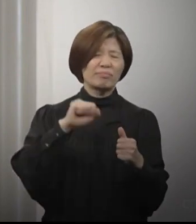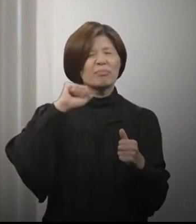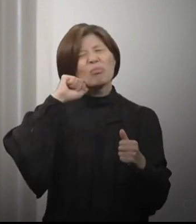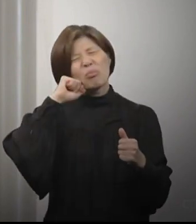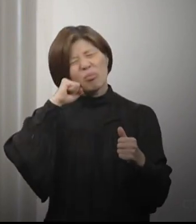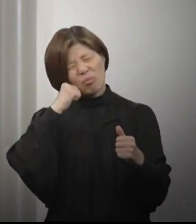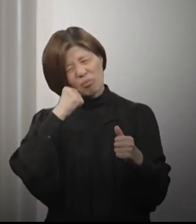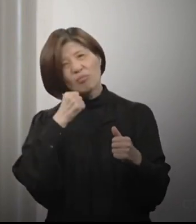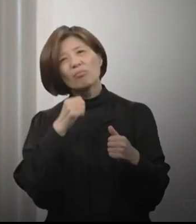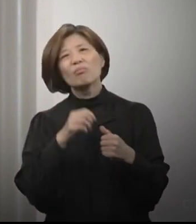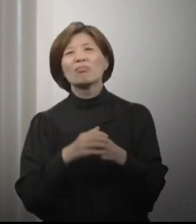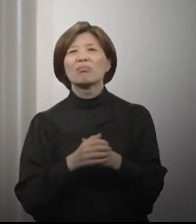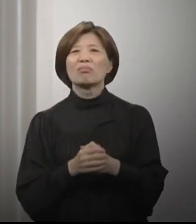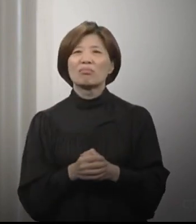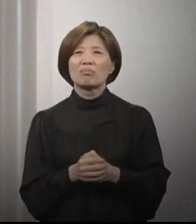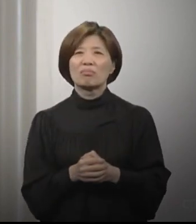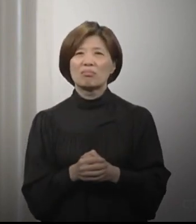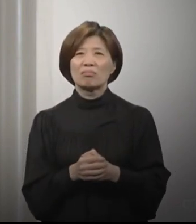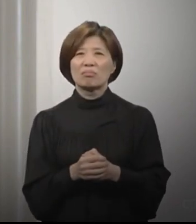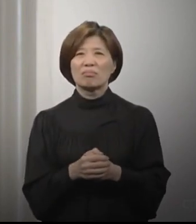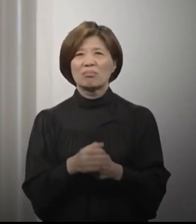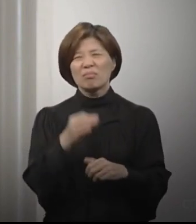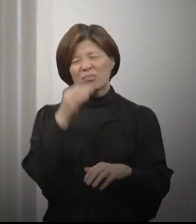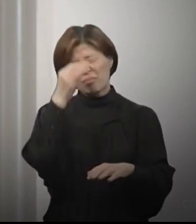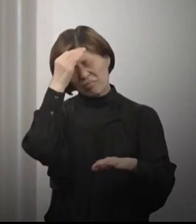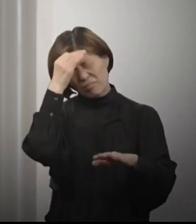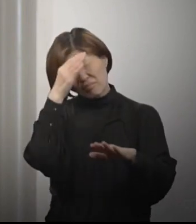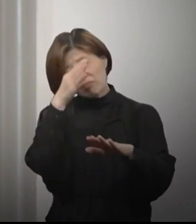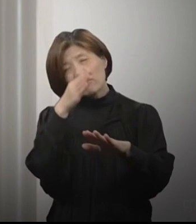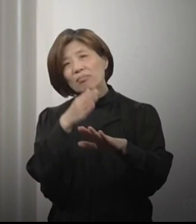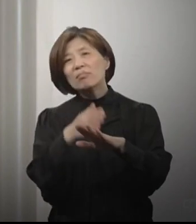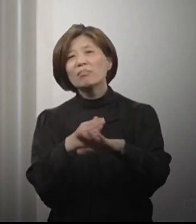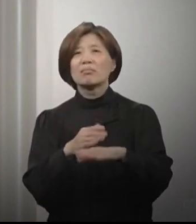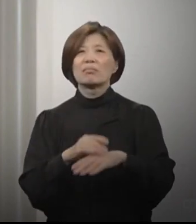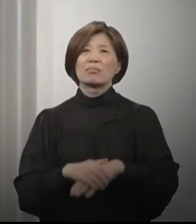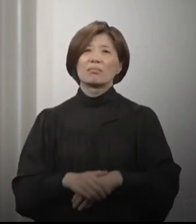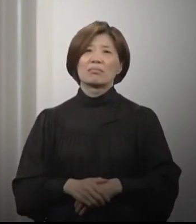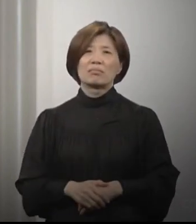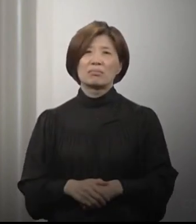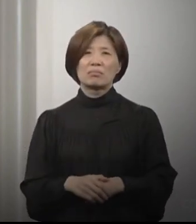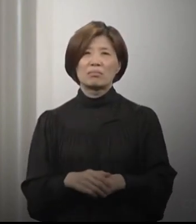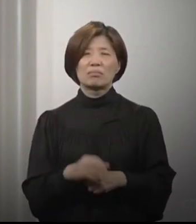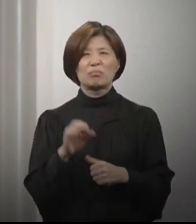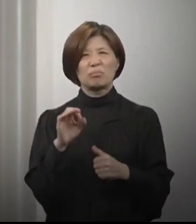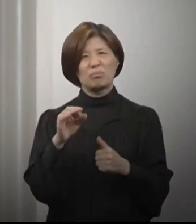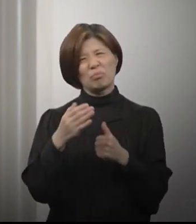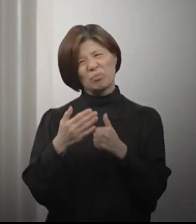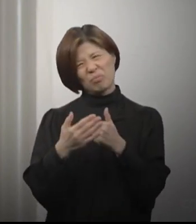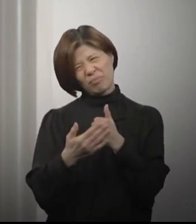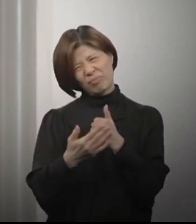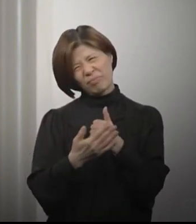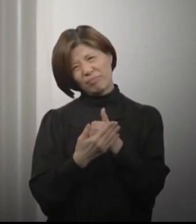상황이기에 염치불구하고 재정적 도움을 간절히 부탁해 봅니다.